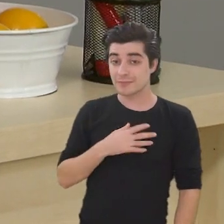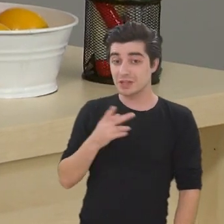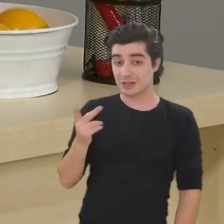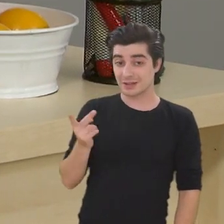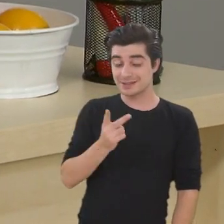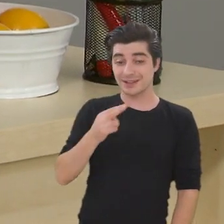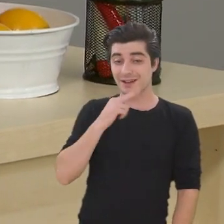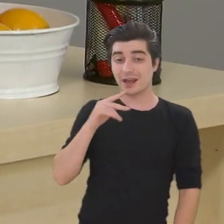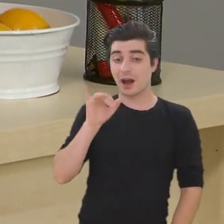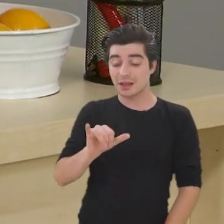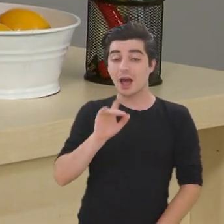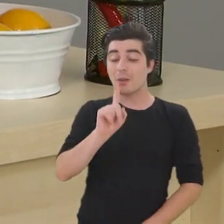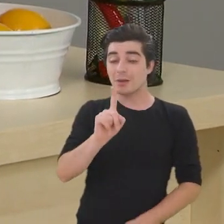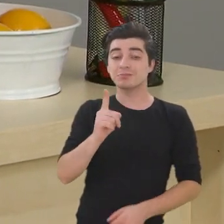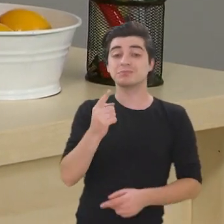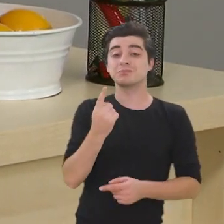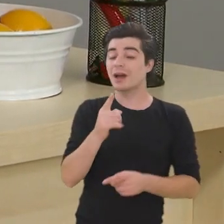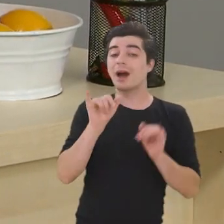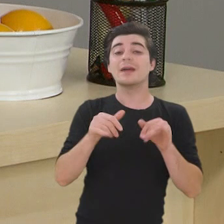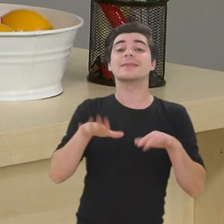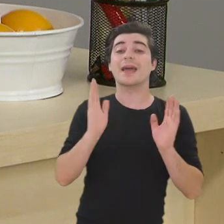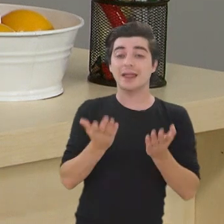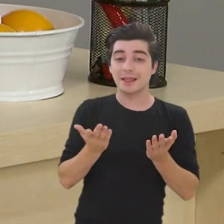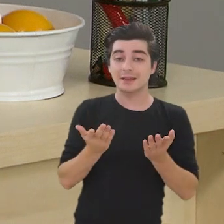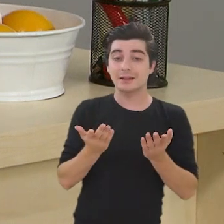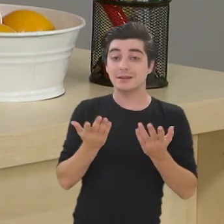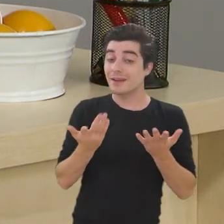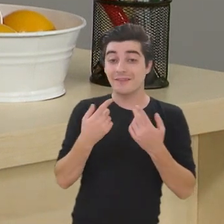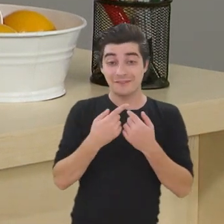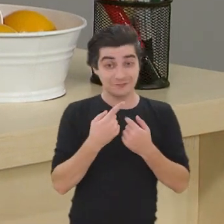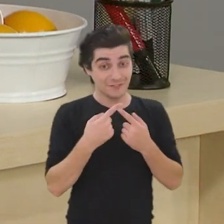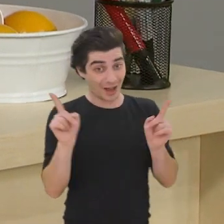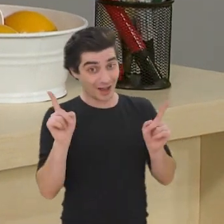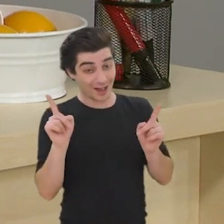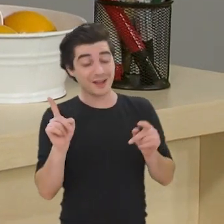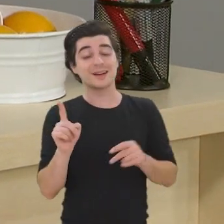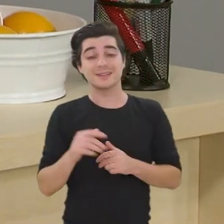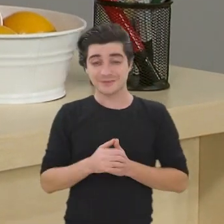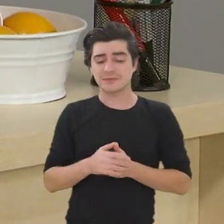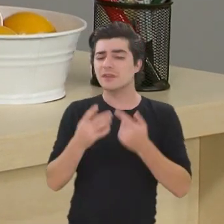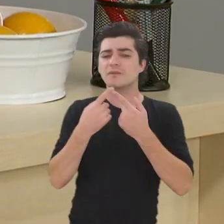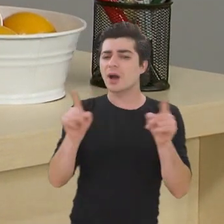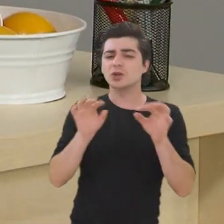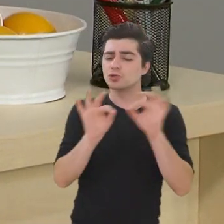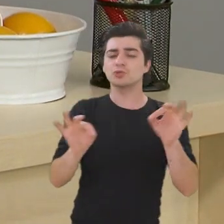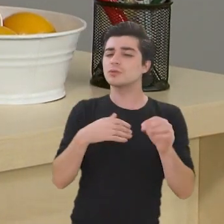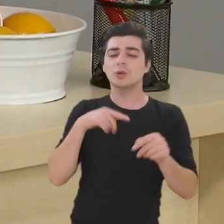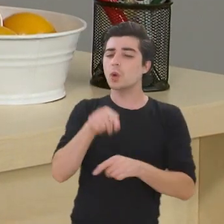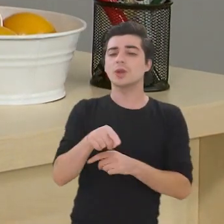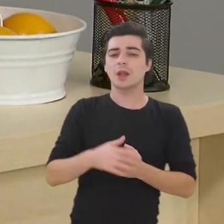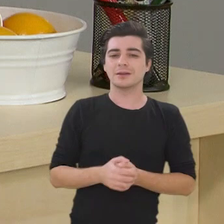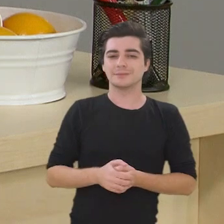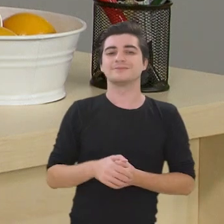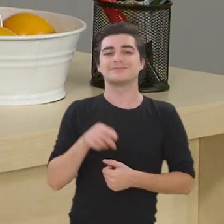İki tanesinin rengi aynı ama bir tanesininkinin aynı değil. Yani farklı. Bana farklı olan çubuğu gösterir